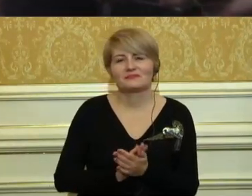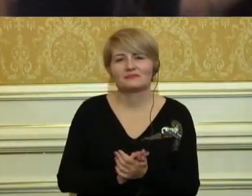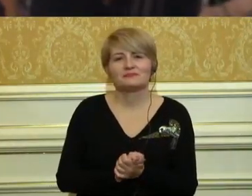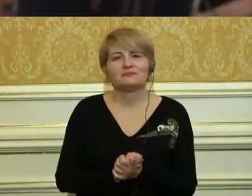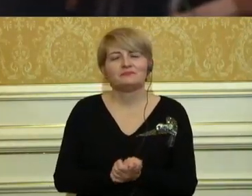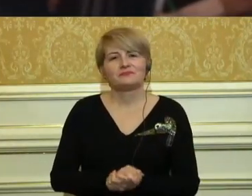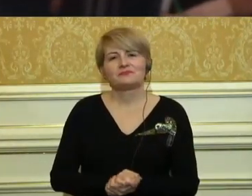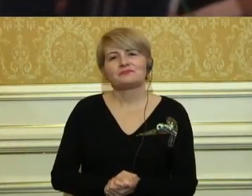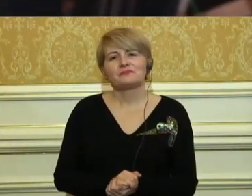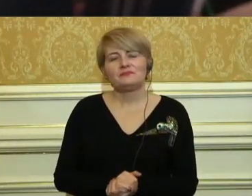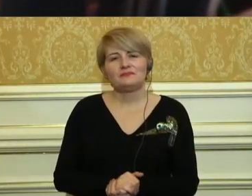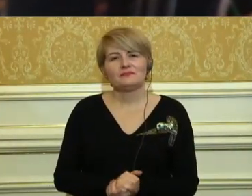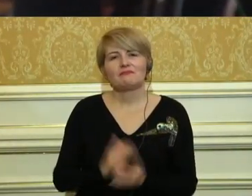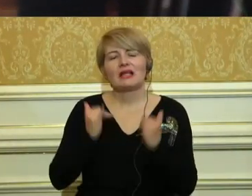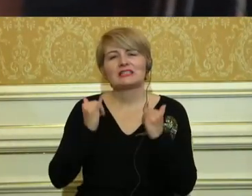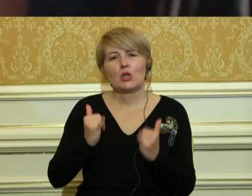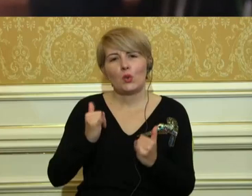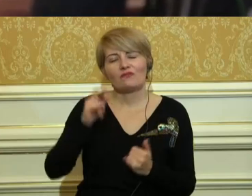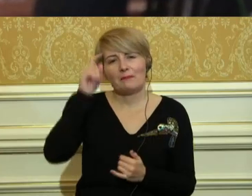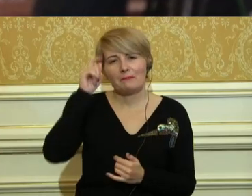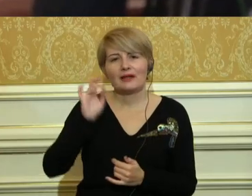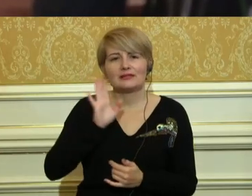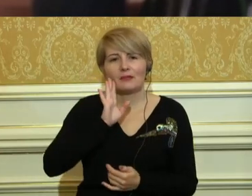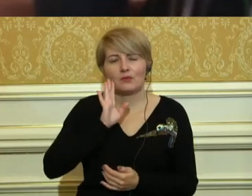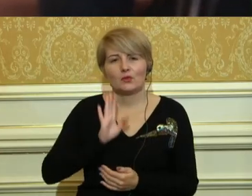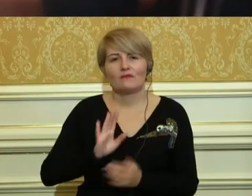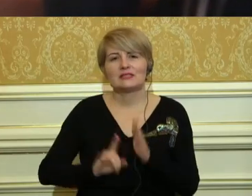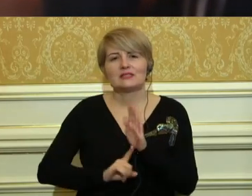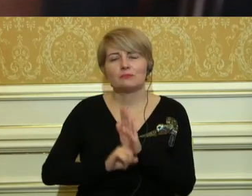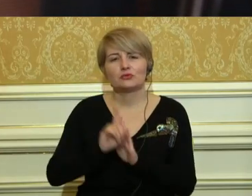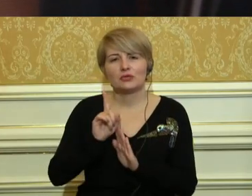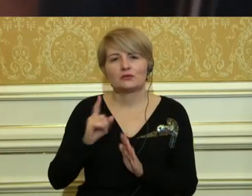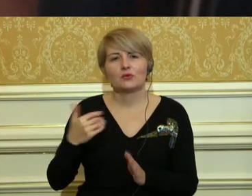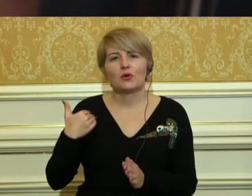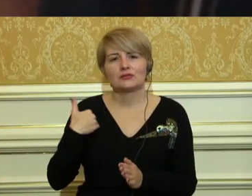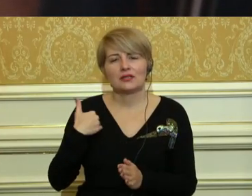Accent. Шановні пані та панове, спочатку я хотіла б